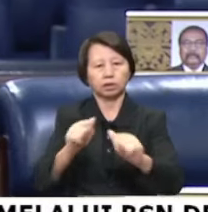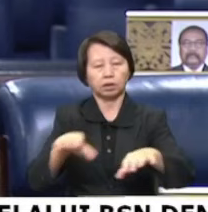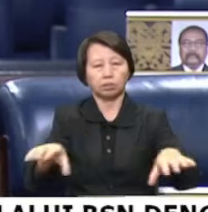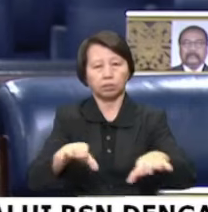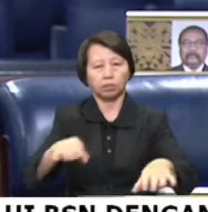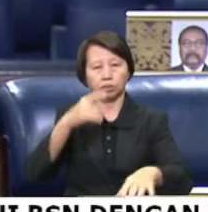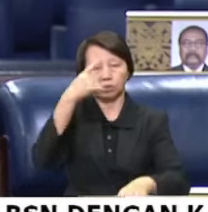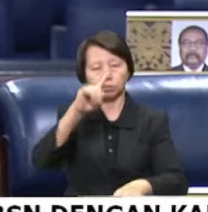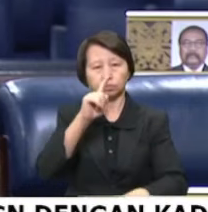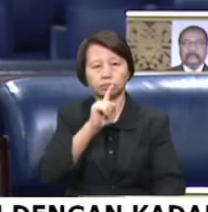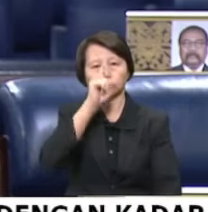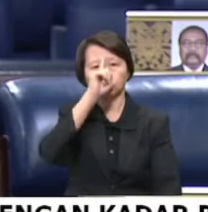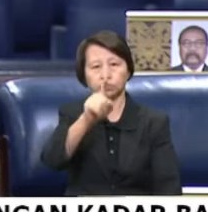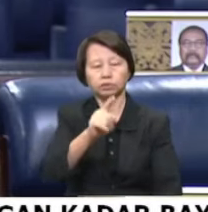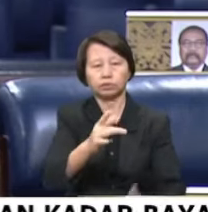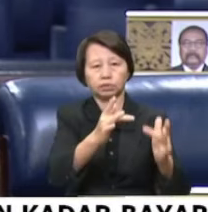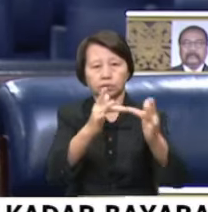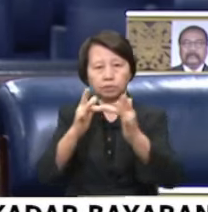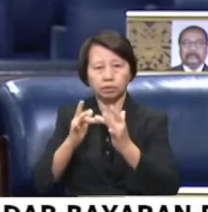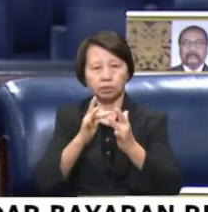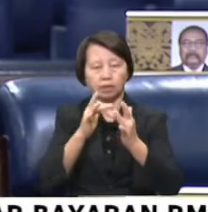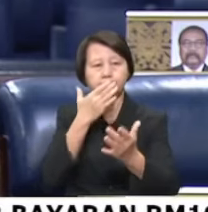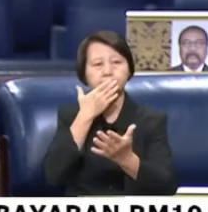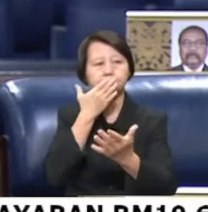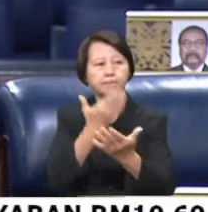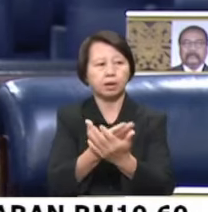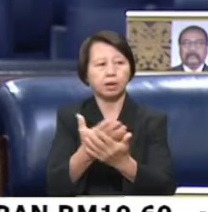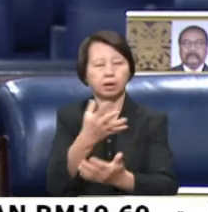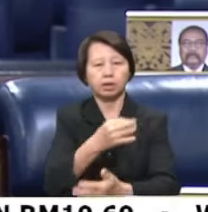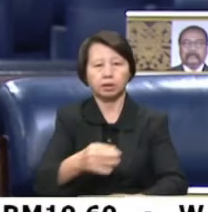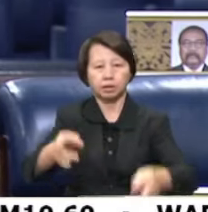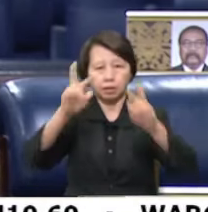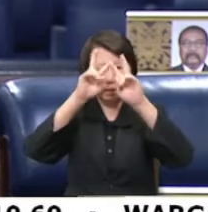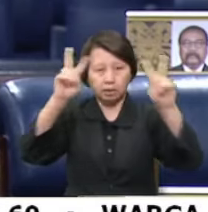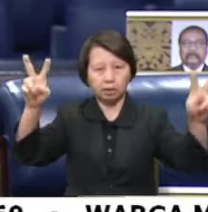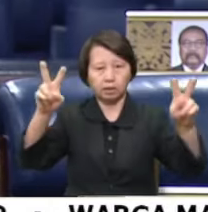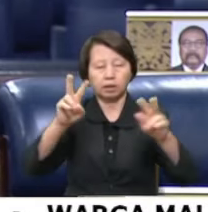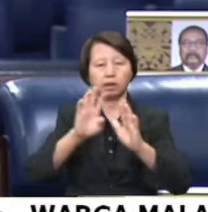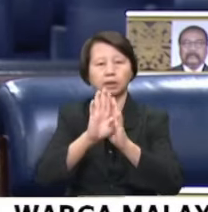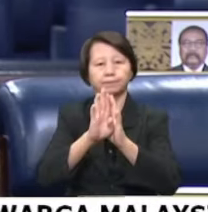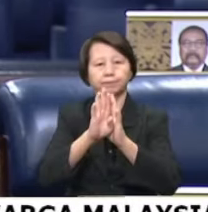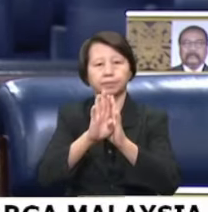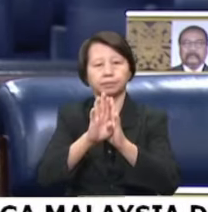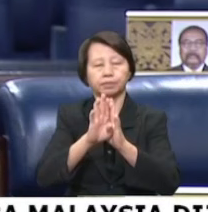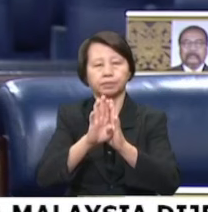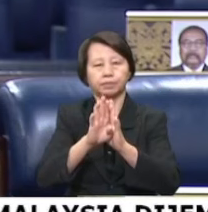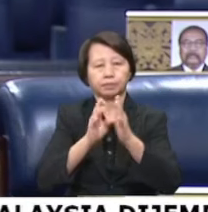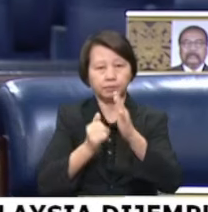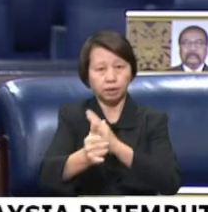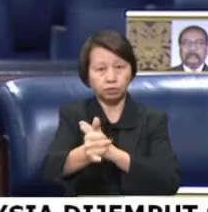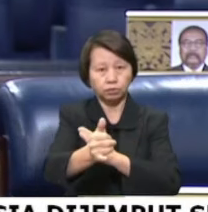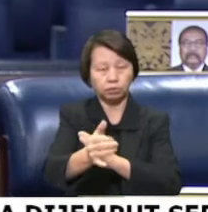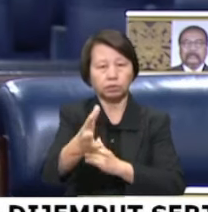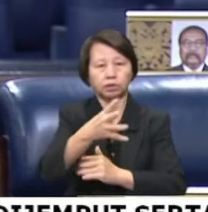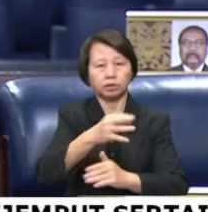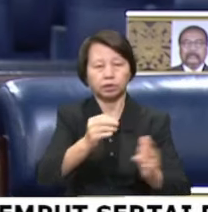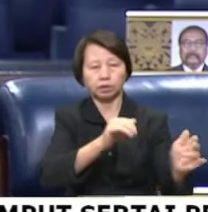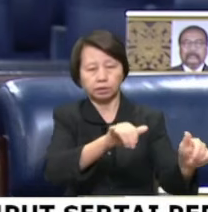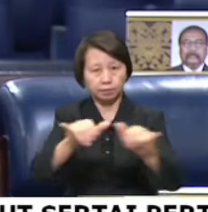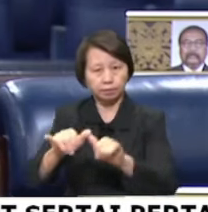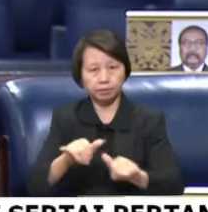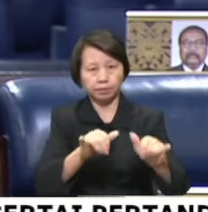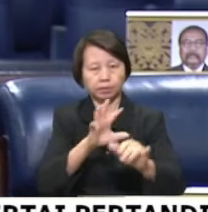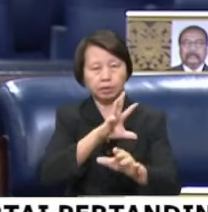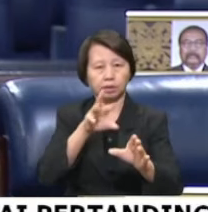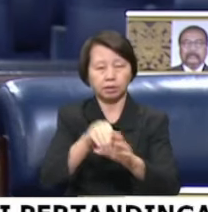bagi memastikan koordinasi yang baik dan harmoni di pintu masuk. Penyelarasan ini akan